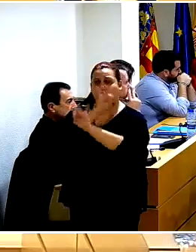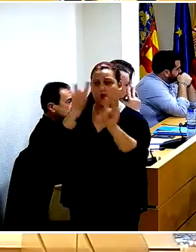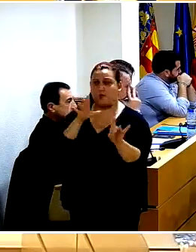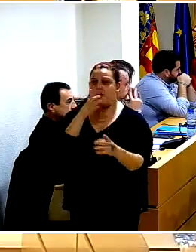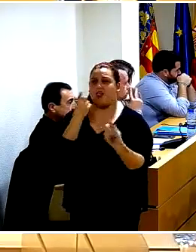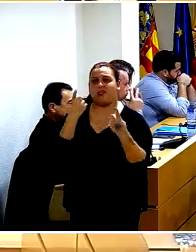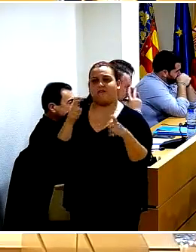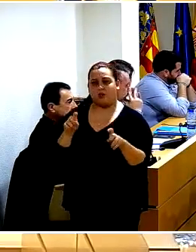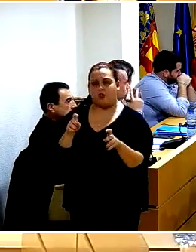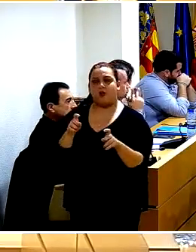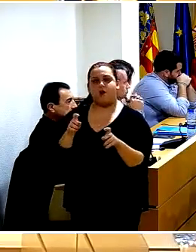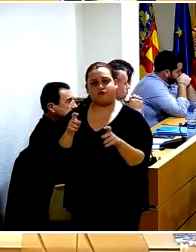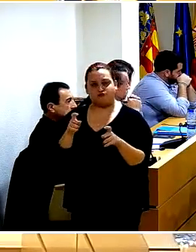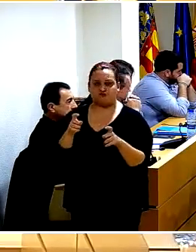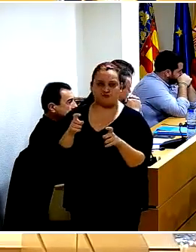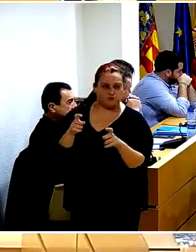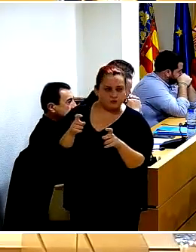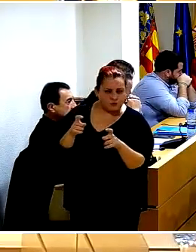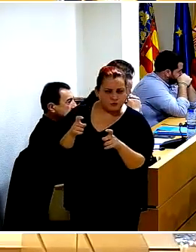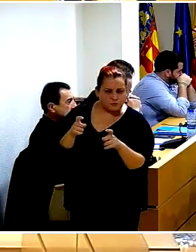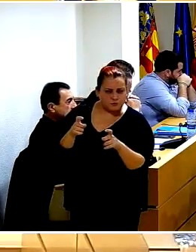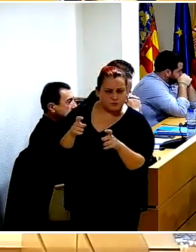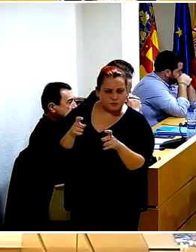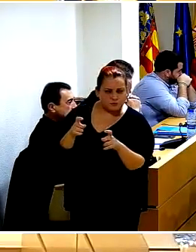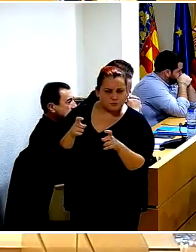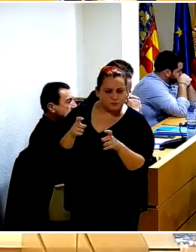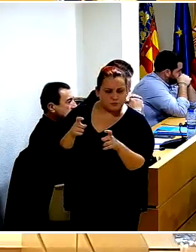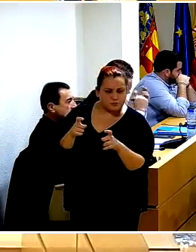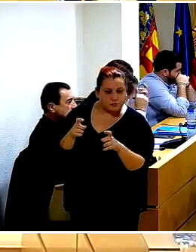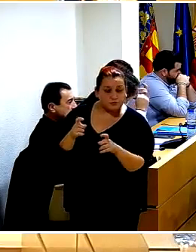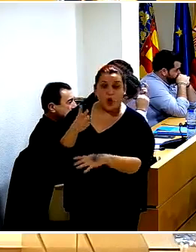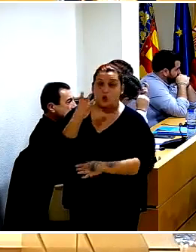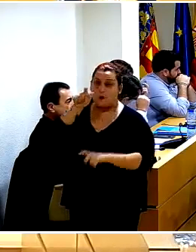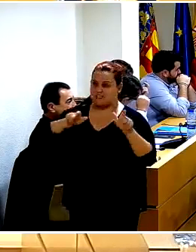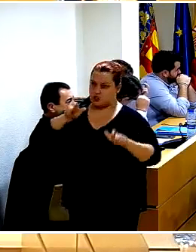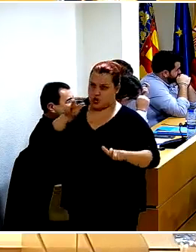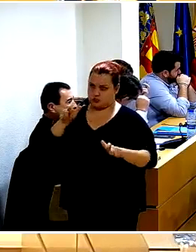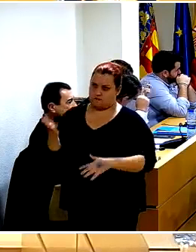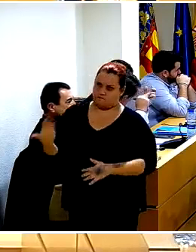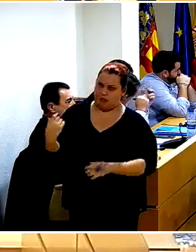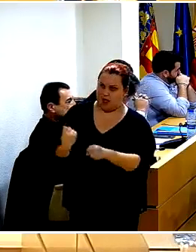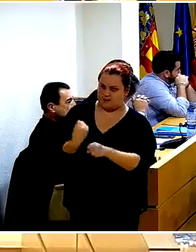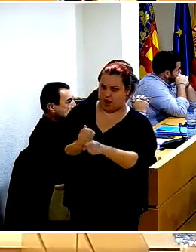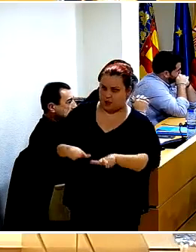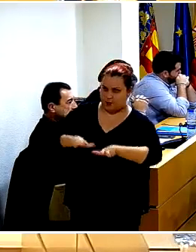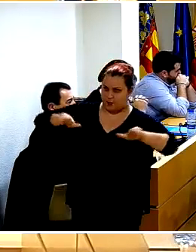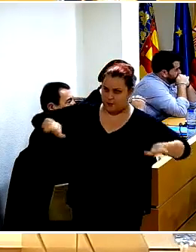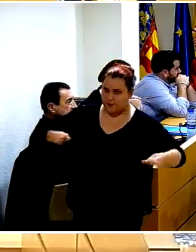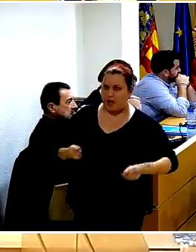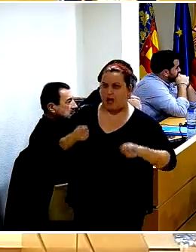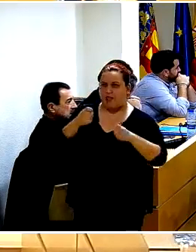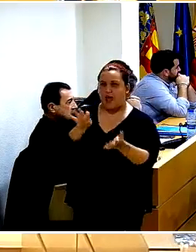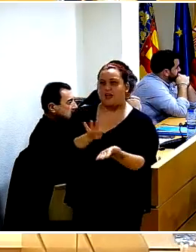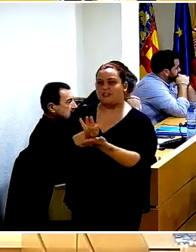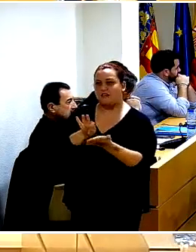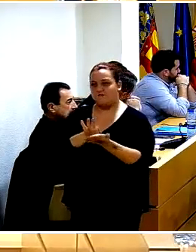majors llocs de treball. En concret, són 9 persones que s'amplien i reforcen els serveis de neteja